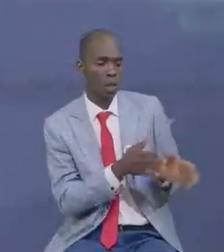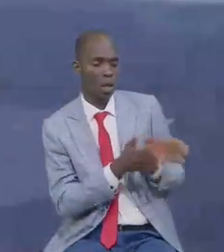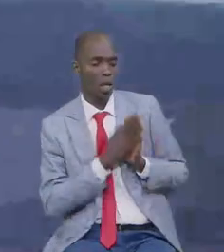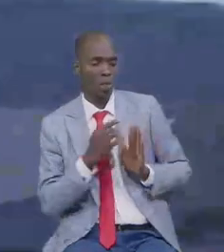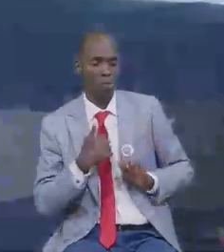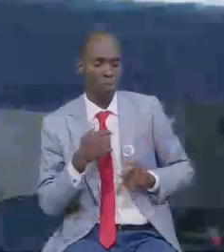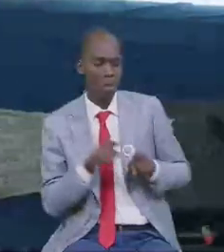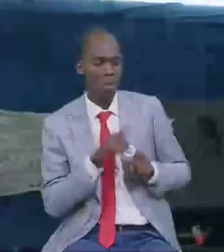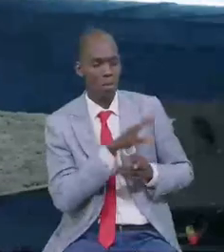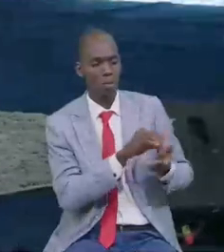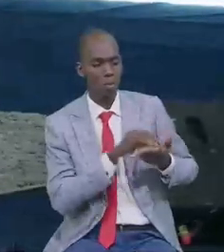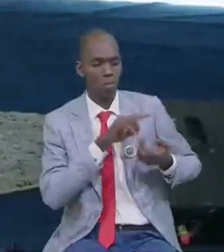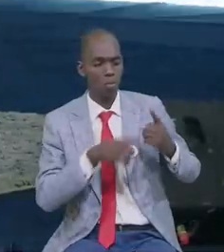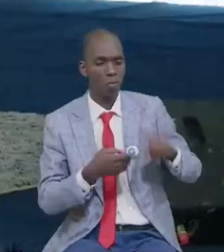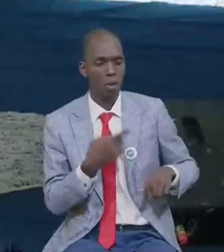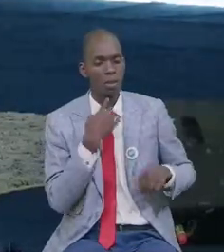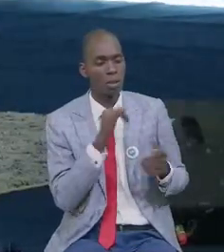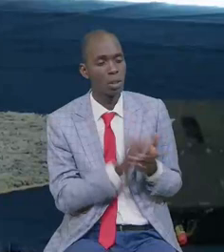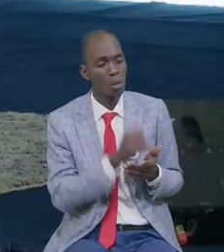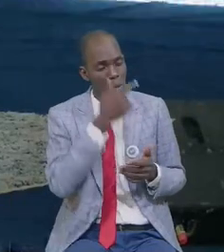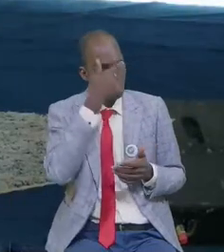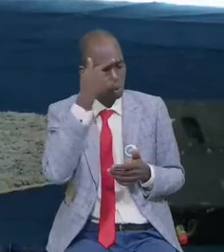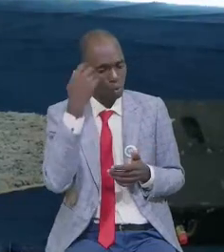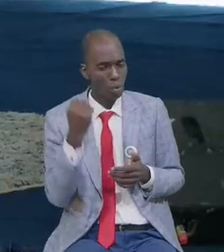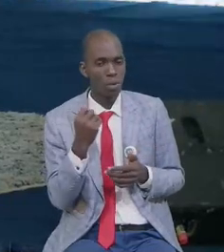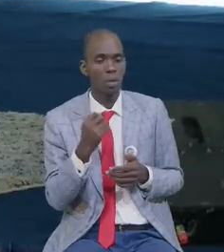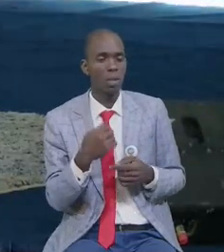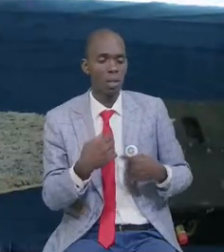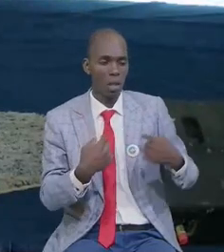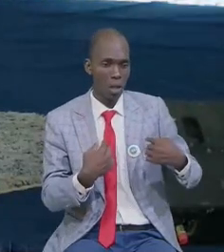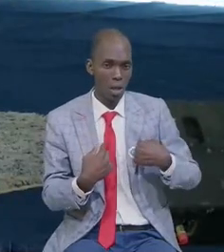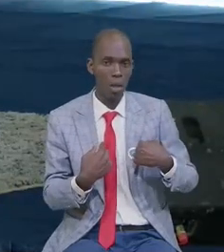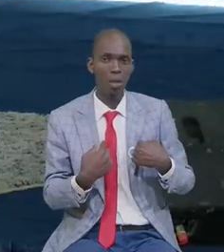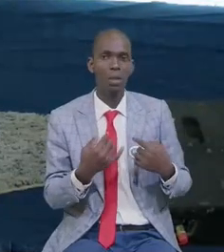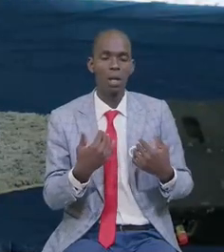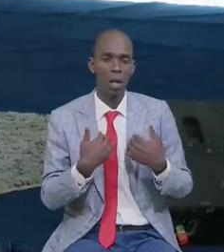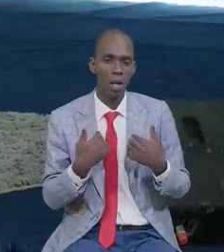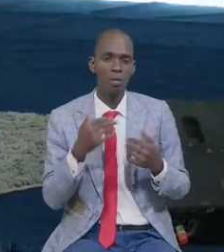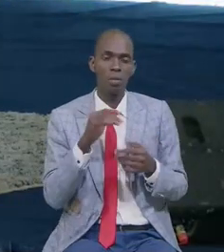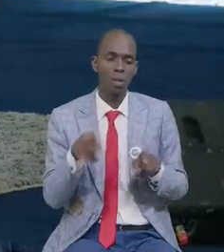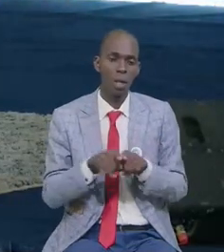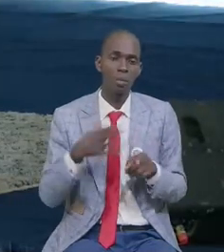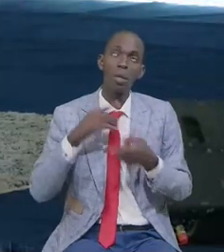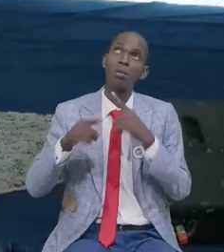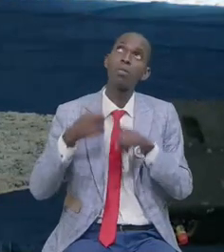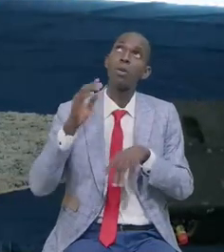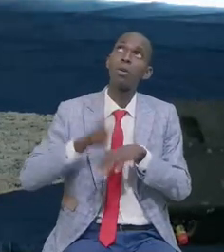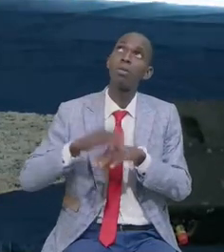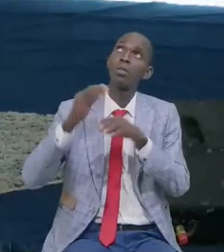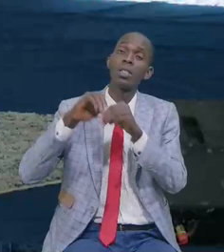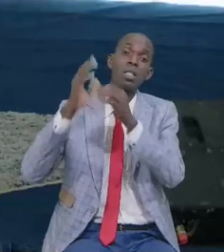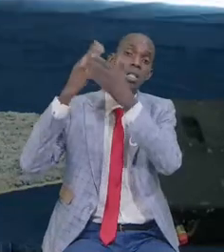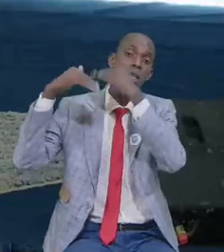Je suis son ami et il dit, parce que je suis comme mon ami en haut,